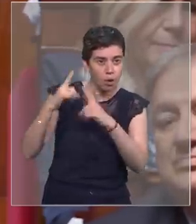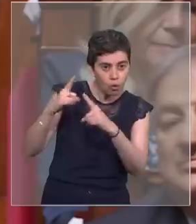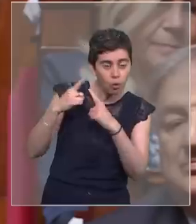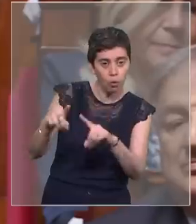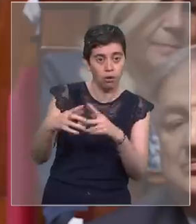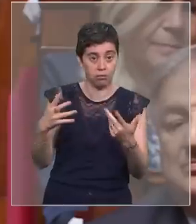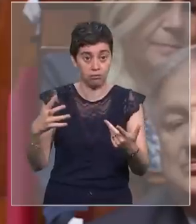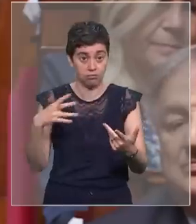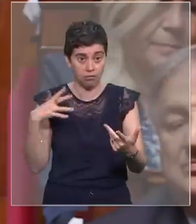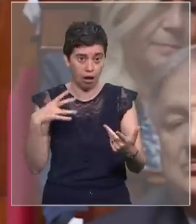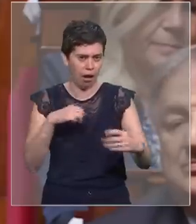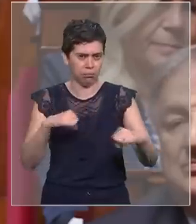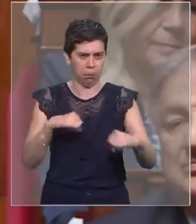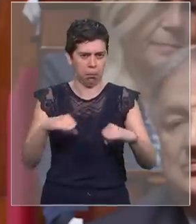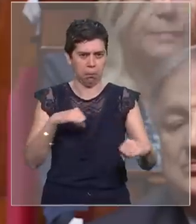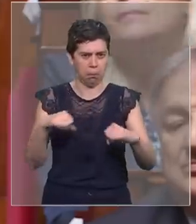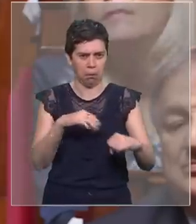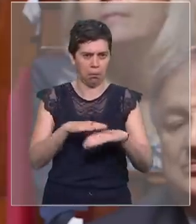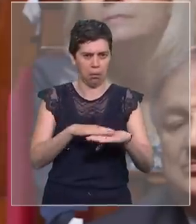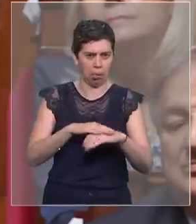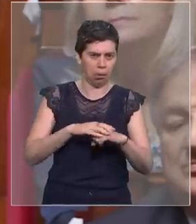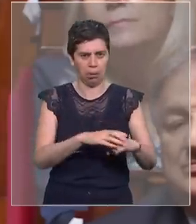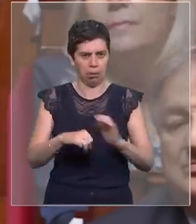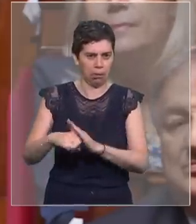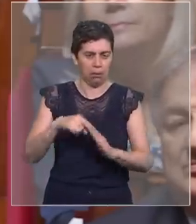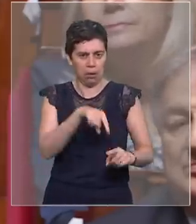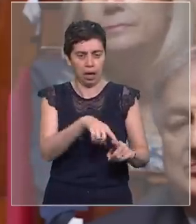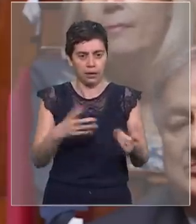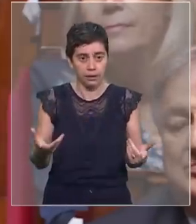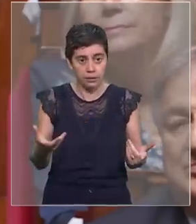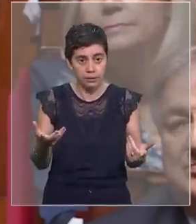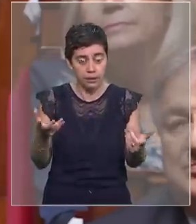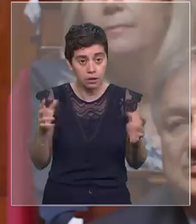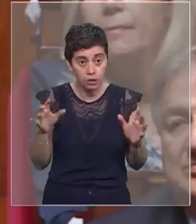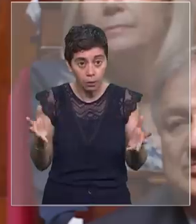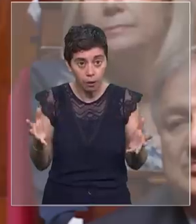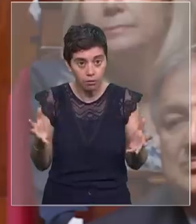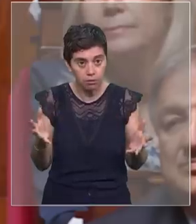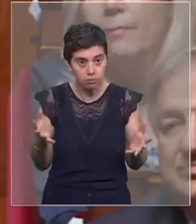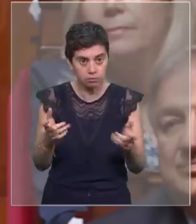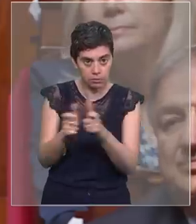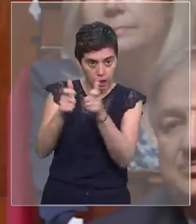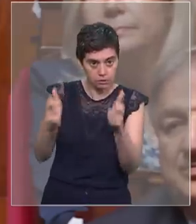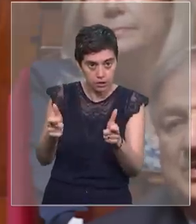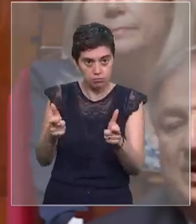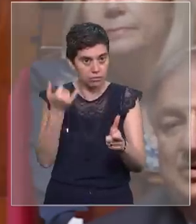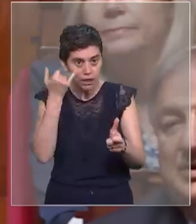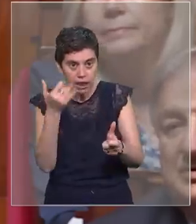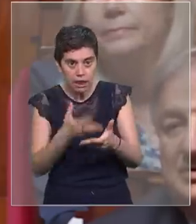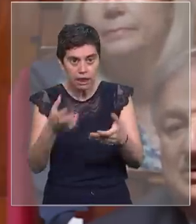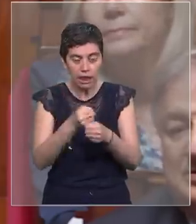par quelques activistes peuvent-ils avoir raison de l'initiative entrepreneuriale et de la